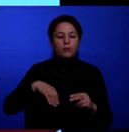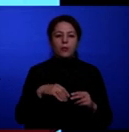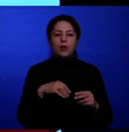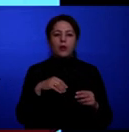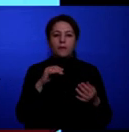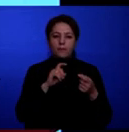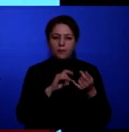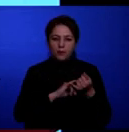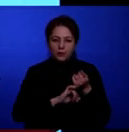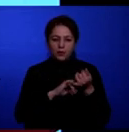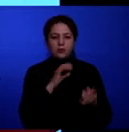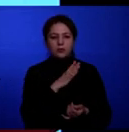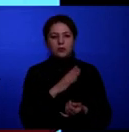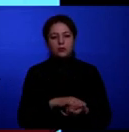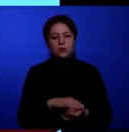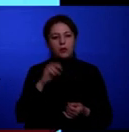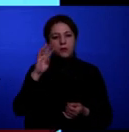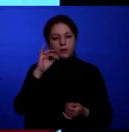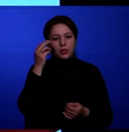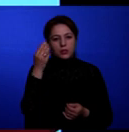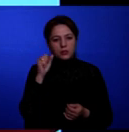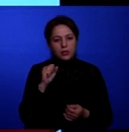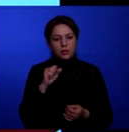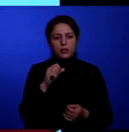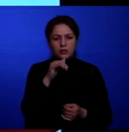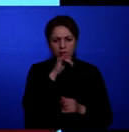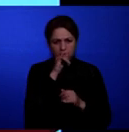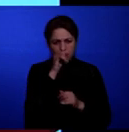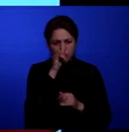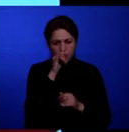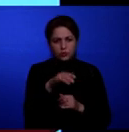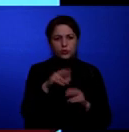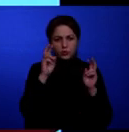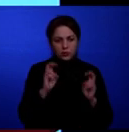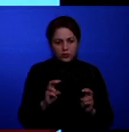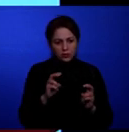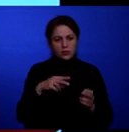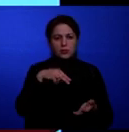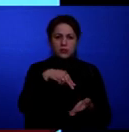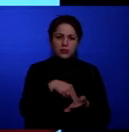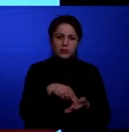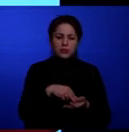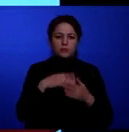миша не может сидеть или стоять спокойно он любит бегать